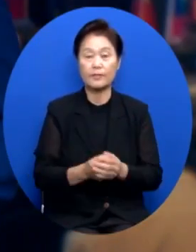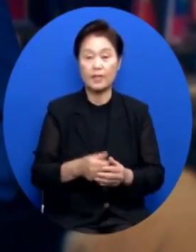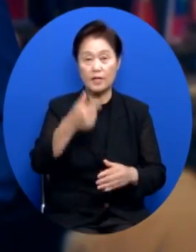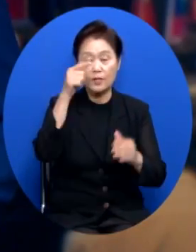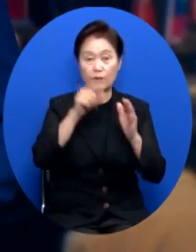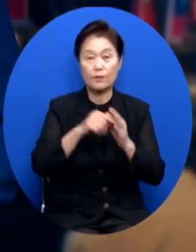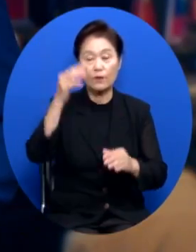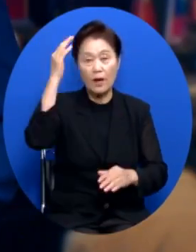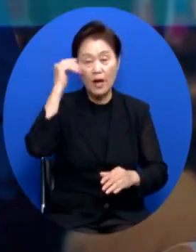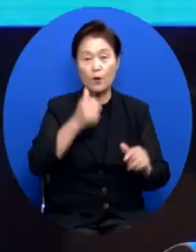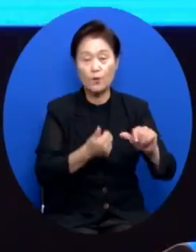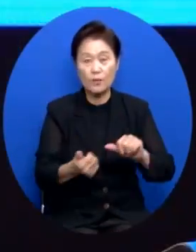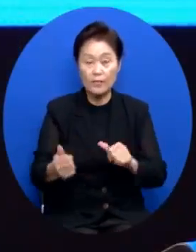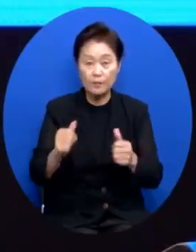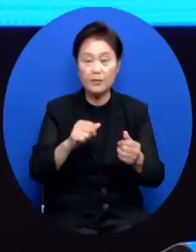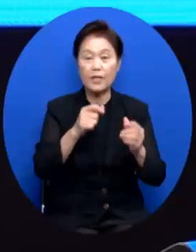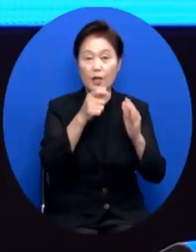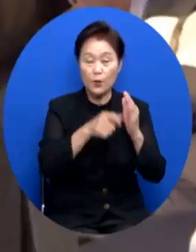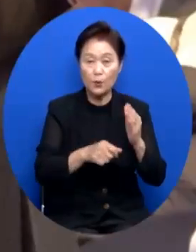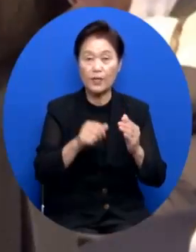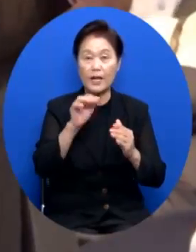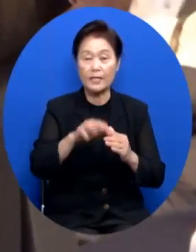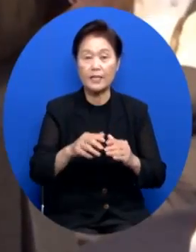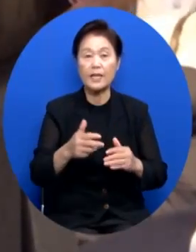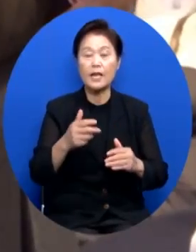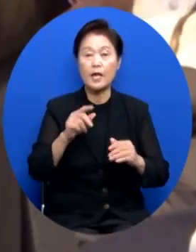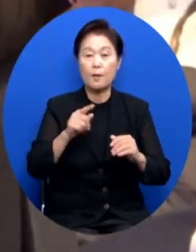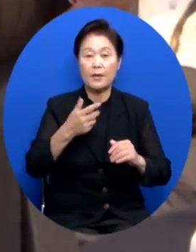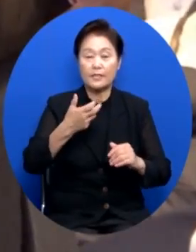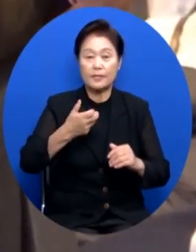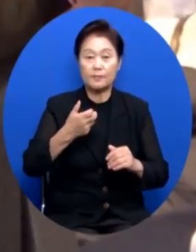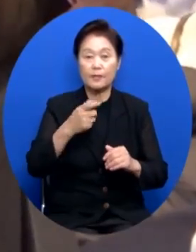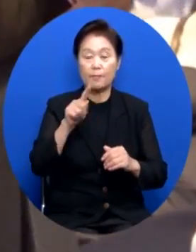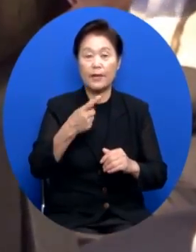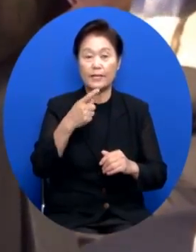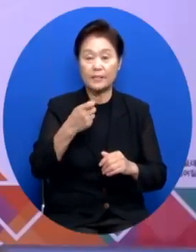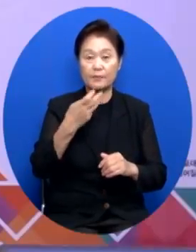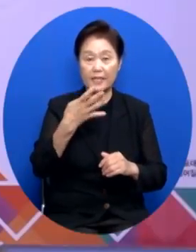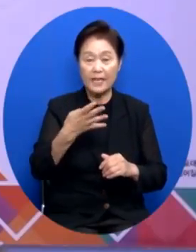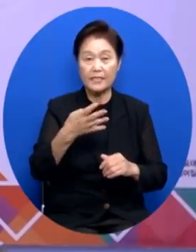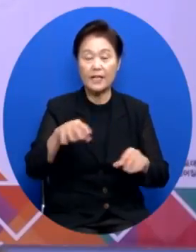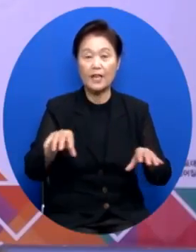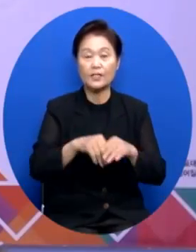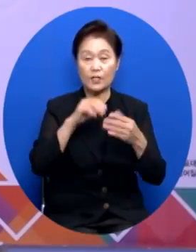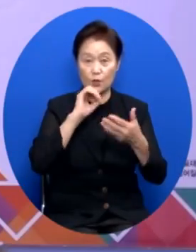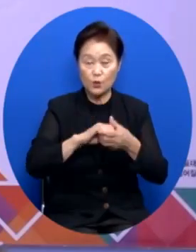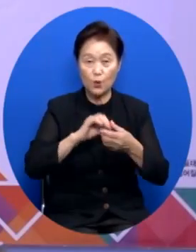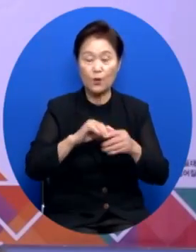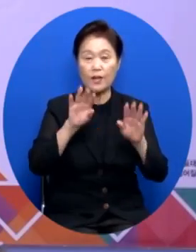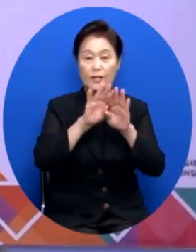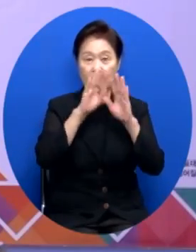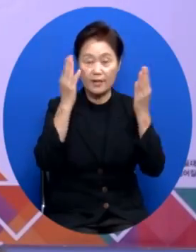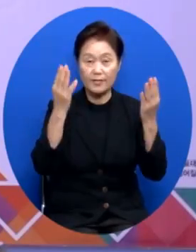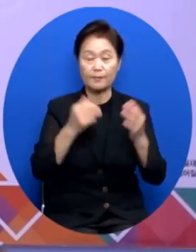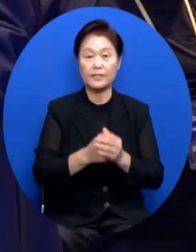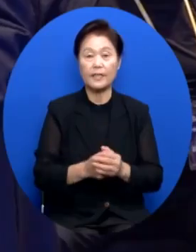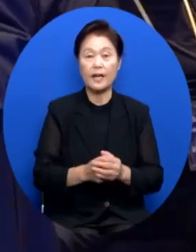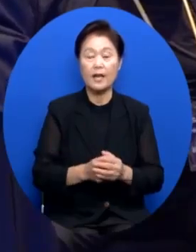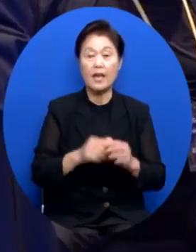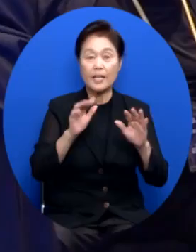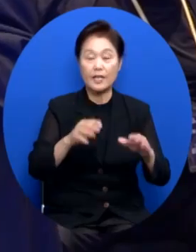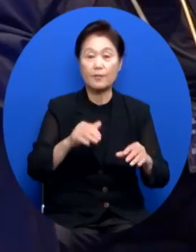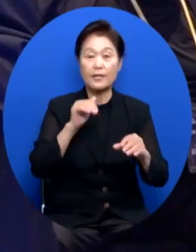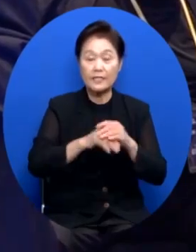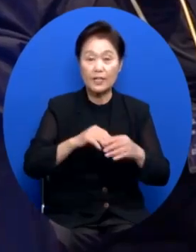기독교 한국침례회가 114차 정기총회를 개최했습니다. 총회의자 후보자 등록 과정으로 어려움을 겪은 가운데